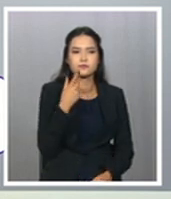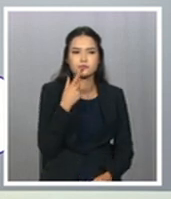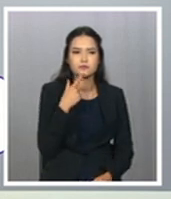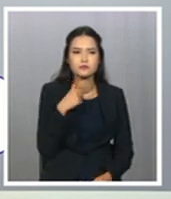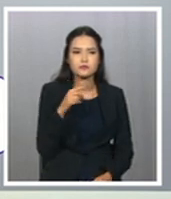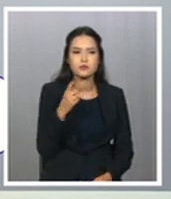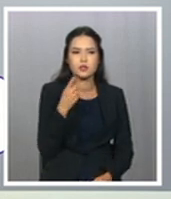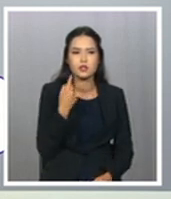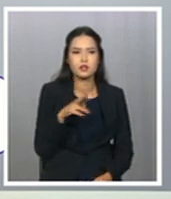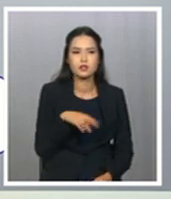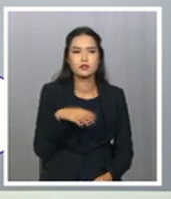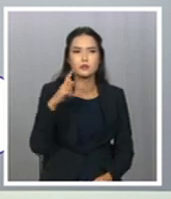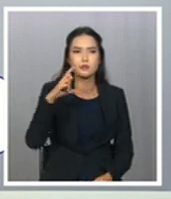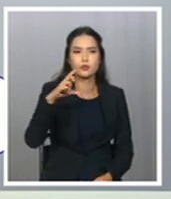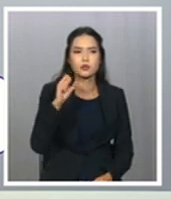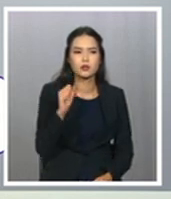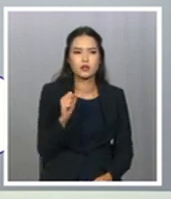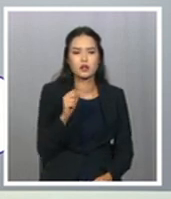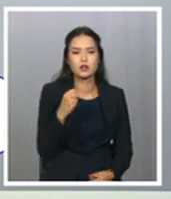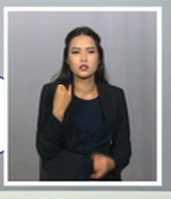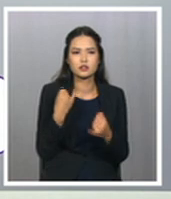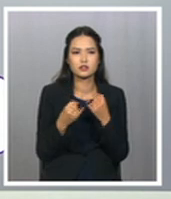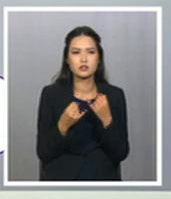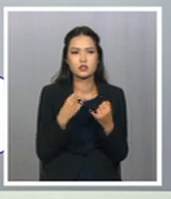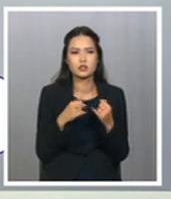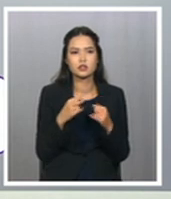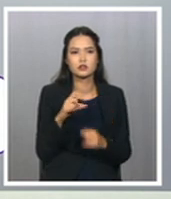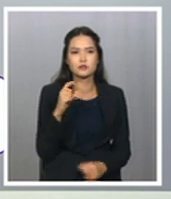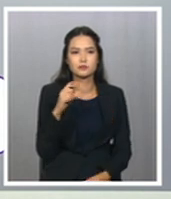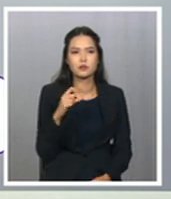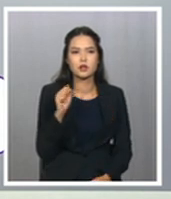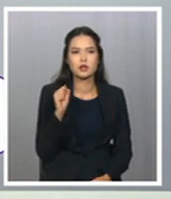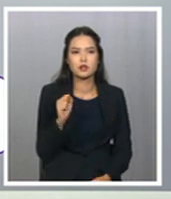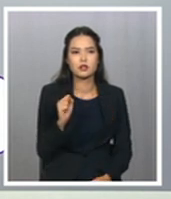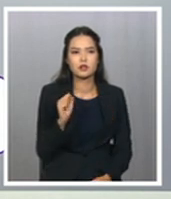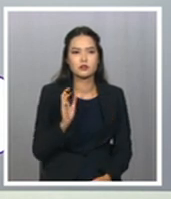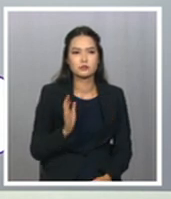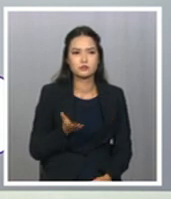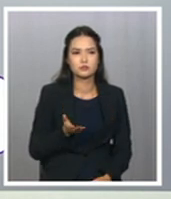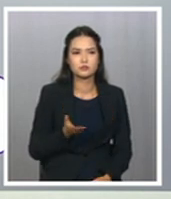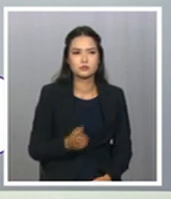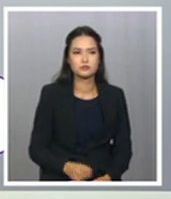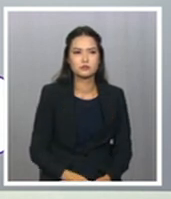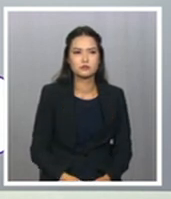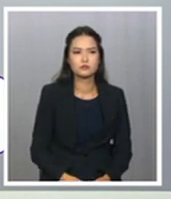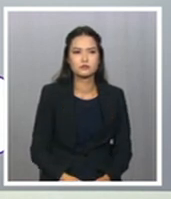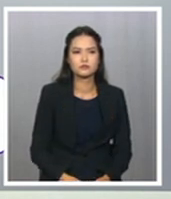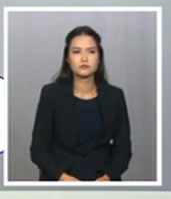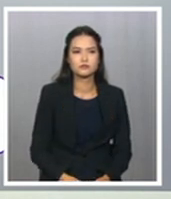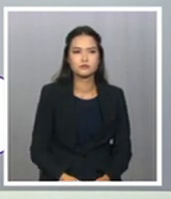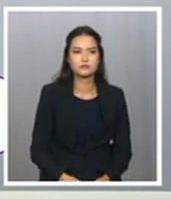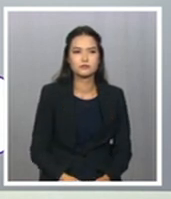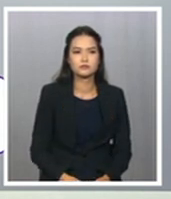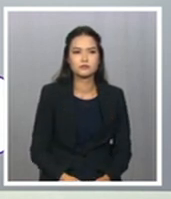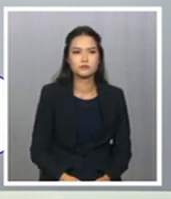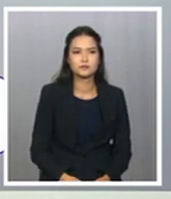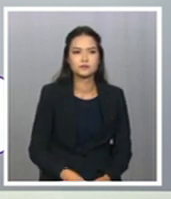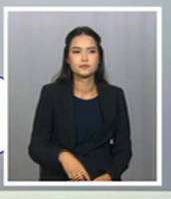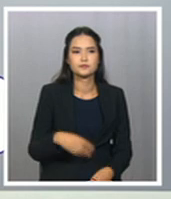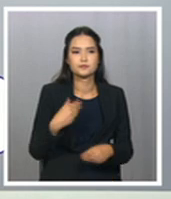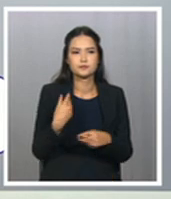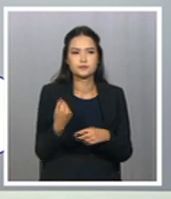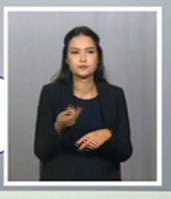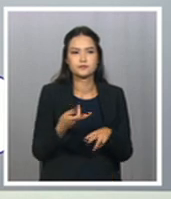А әрпімен белгілейміз. Ал сары түс басыңқы, яғни рецессивті, оны кіші А әрпімен белгілейміз. Оларды ал